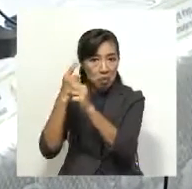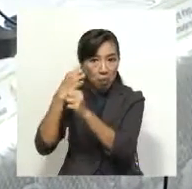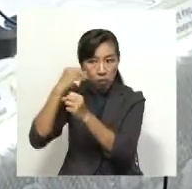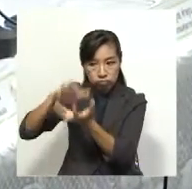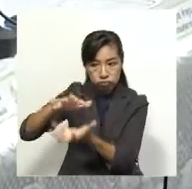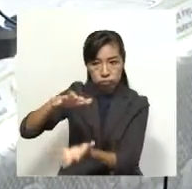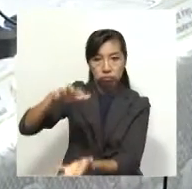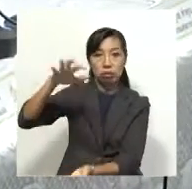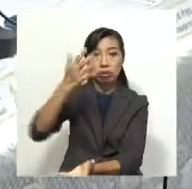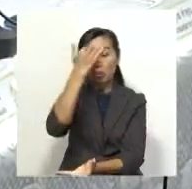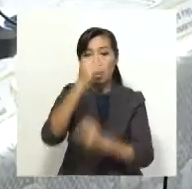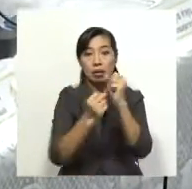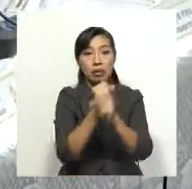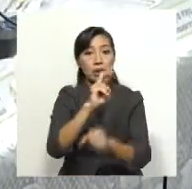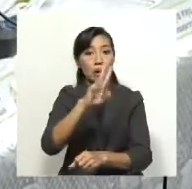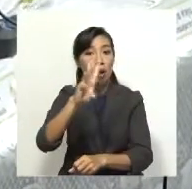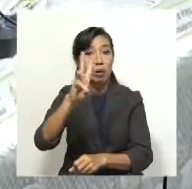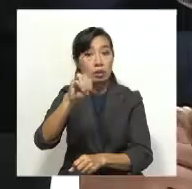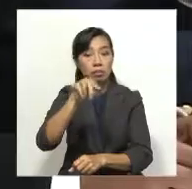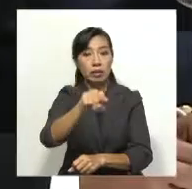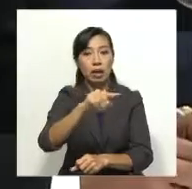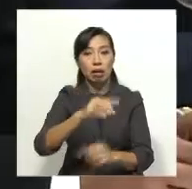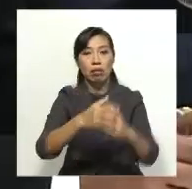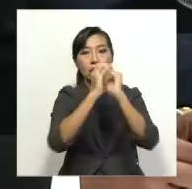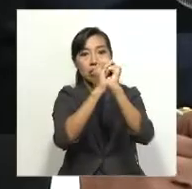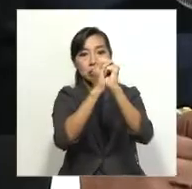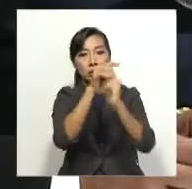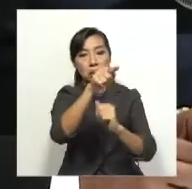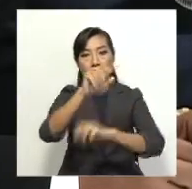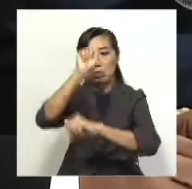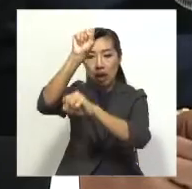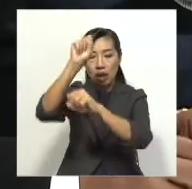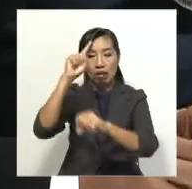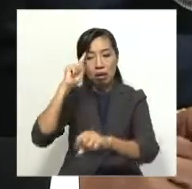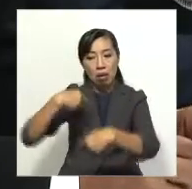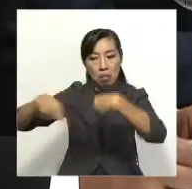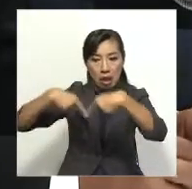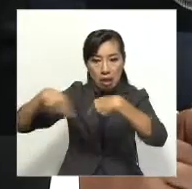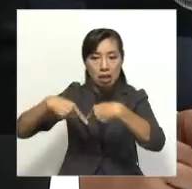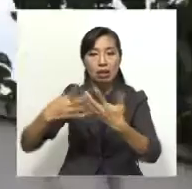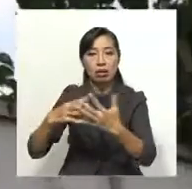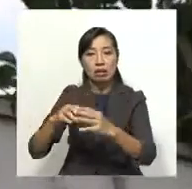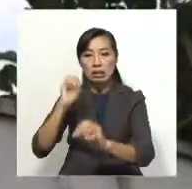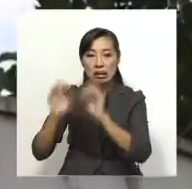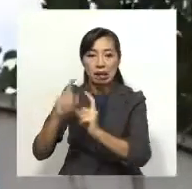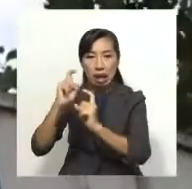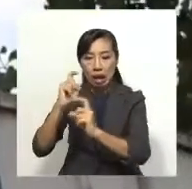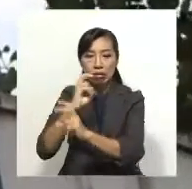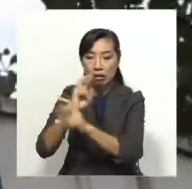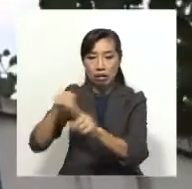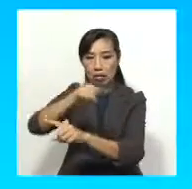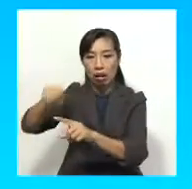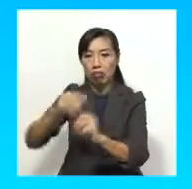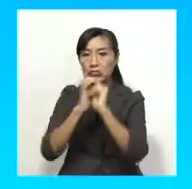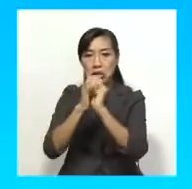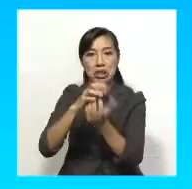ปี2560ประเทศจีนประกาศห้ามนำเข้าเศษพลาสติกแล้วก็อิเล็กทรอนิกส์เหล่านี้ค่ะโดยล่าสุดคุณผู้ชมคะ